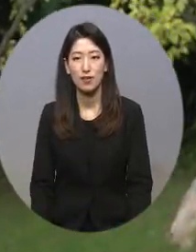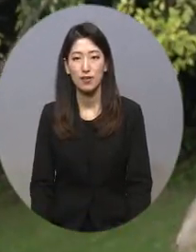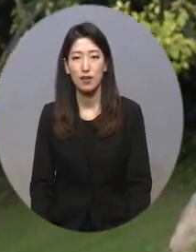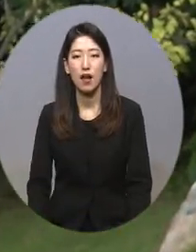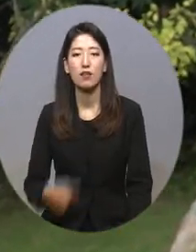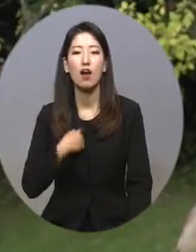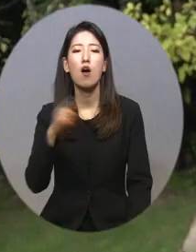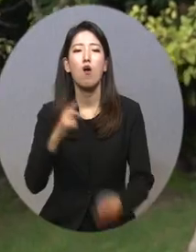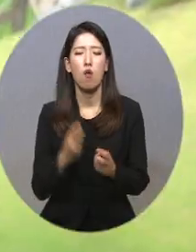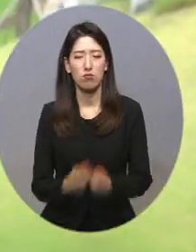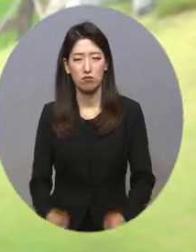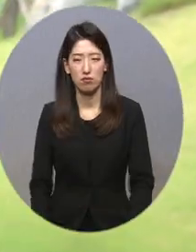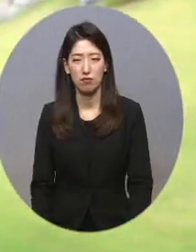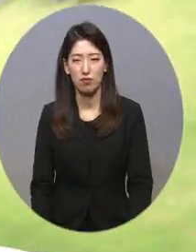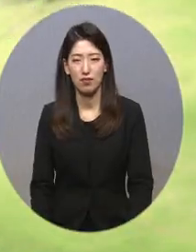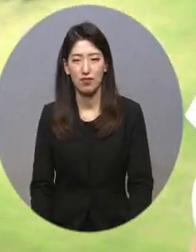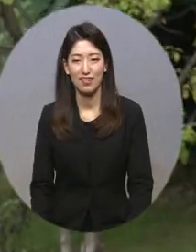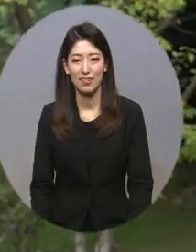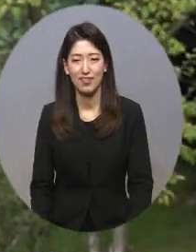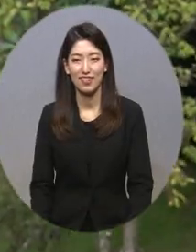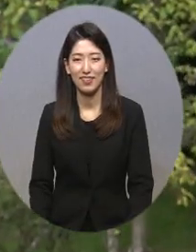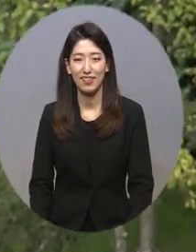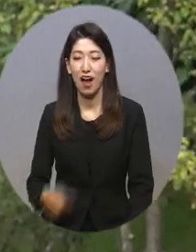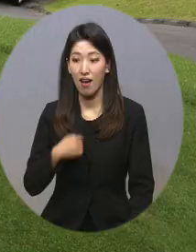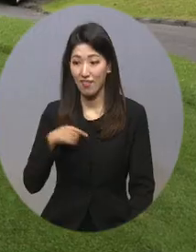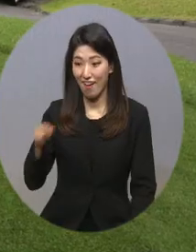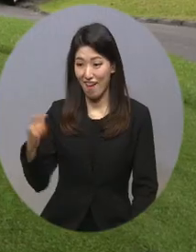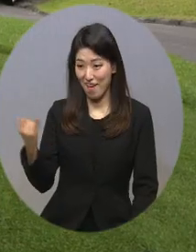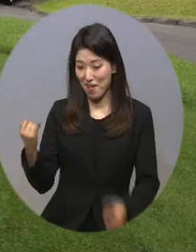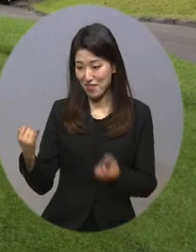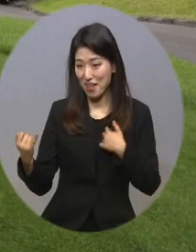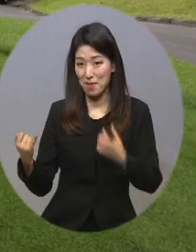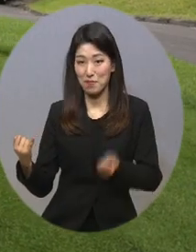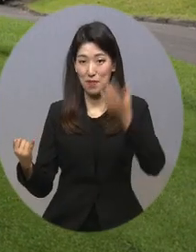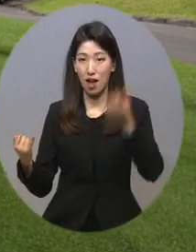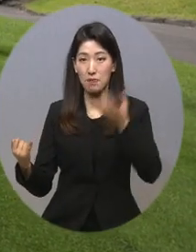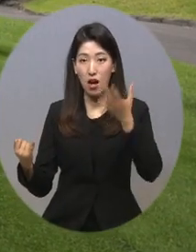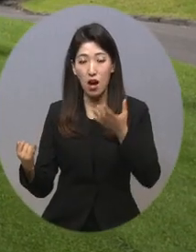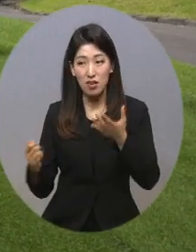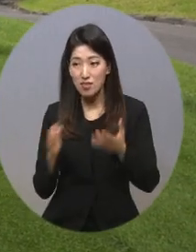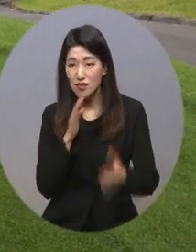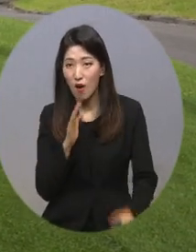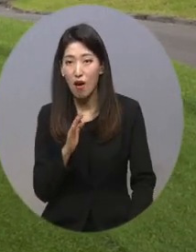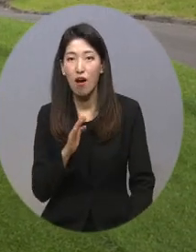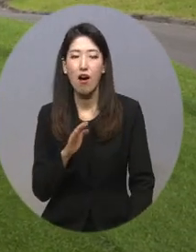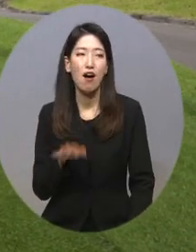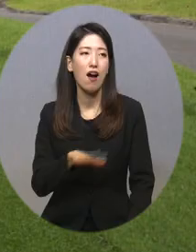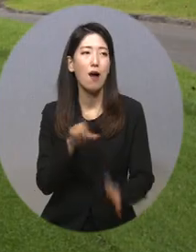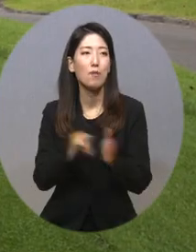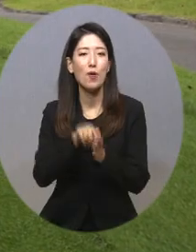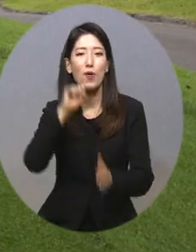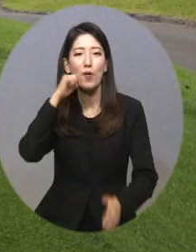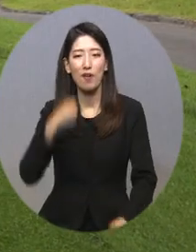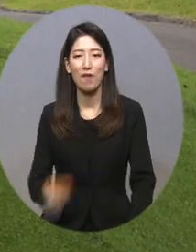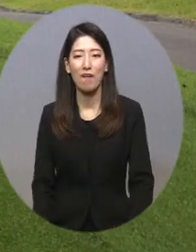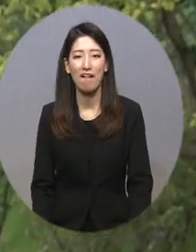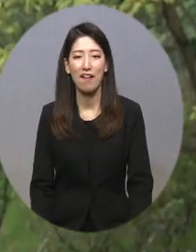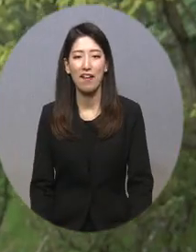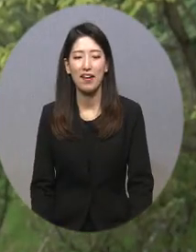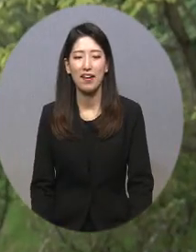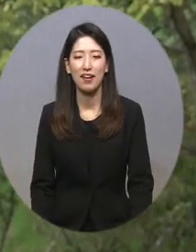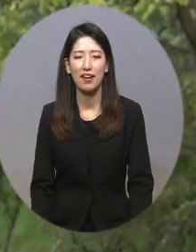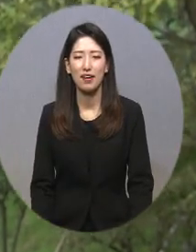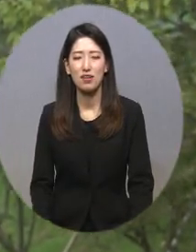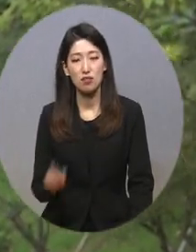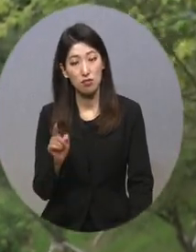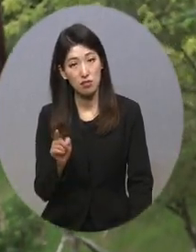태연아를 무릎 꿇는 거 아니야. 태연아를 무릎 꿇게 하다니네. 내 말이 진짜 장난 아니야. 이런 사람 진짜 아무도 없었어. 나 무릎 꿇게 하면 진짜 아무도 없었어. 진짜